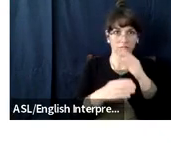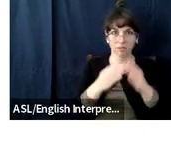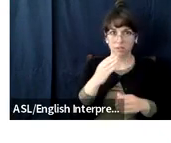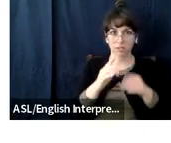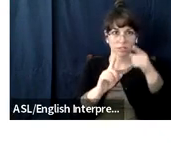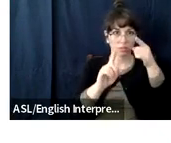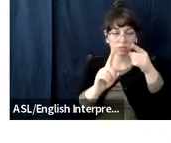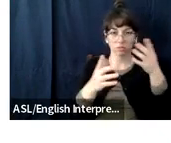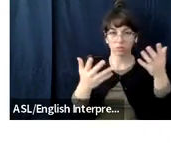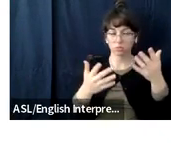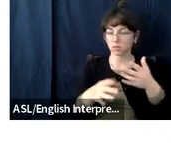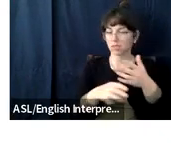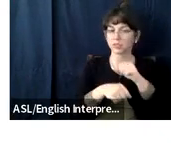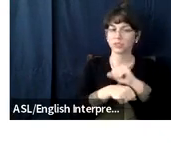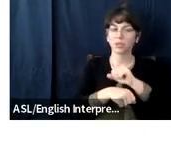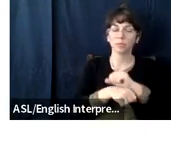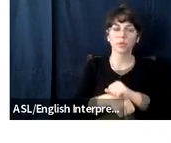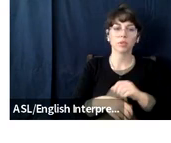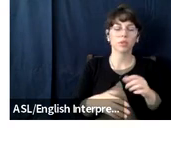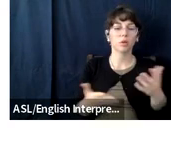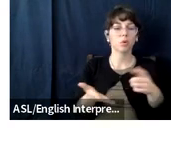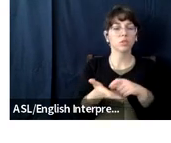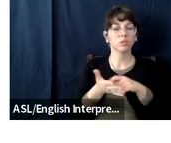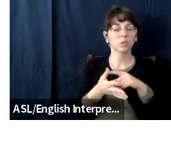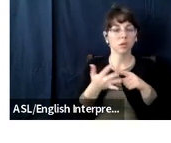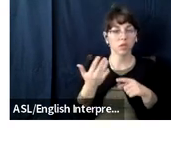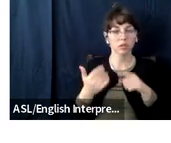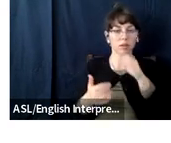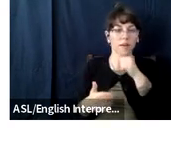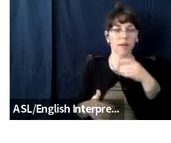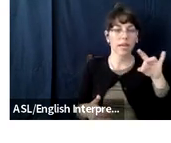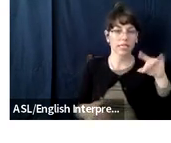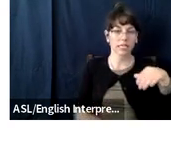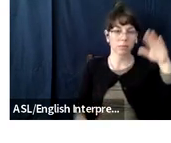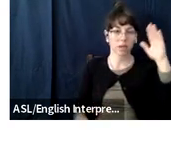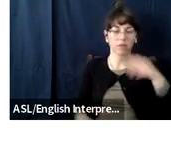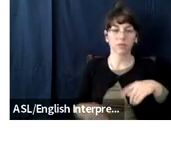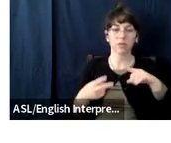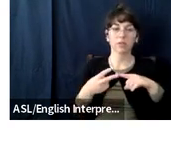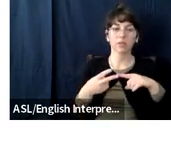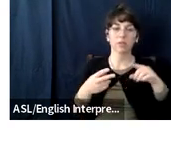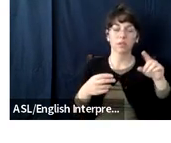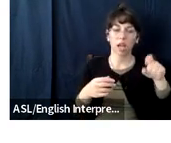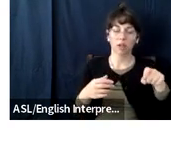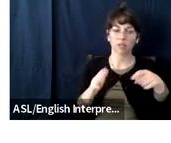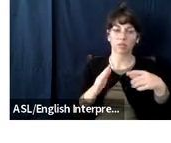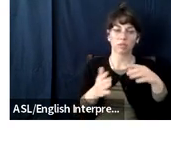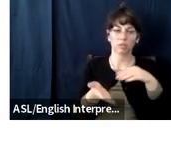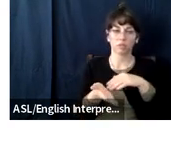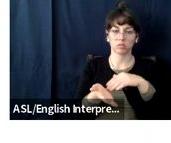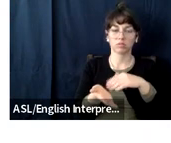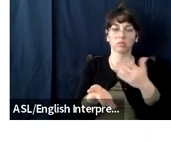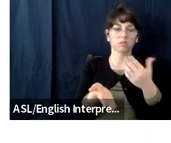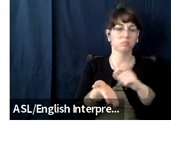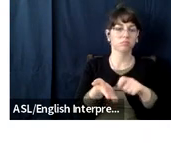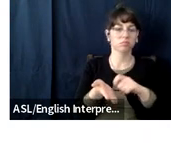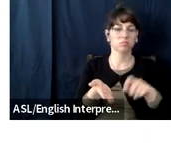So the eligibility criteria to be in the program is that they be 18 or over have a documented diagnosis of an intellectual disability and be a